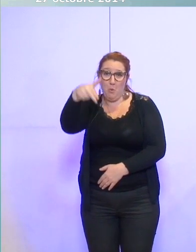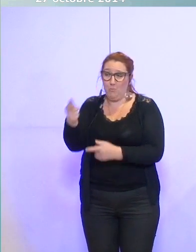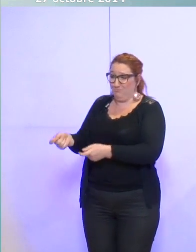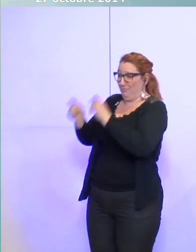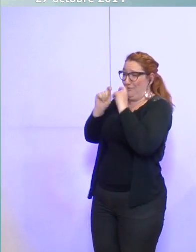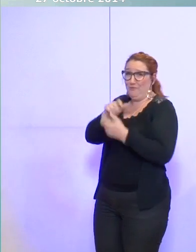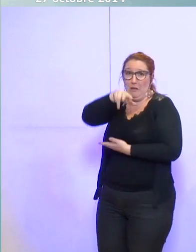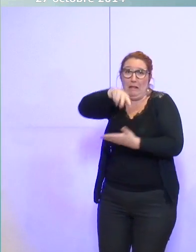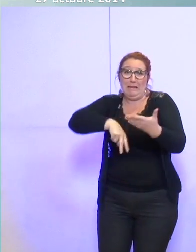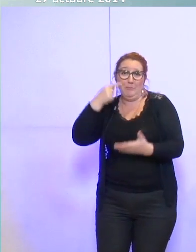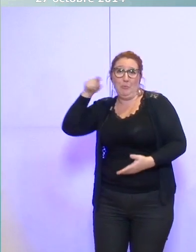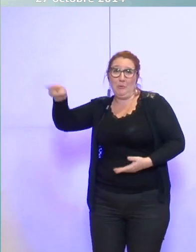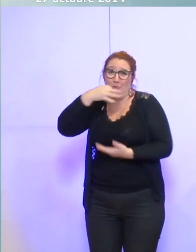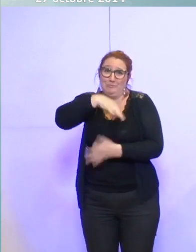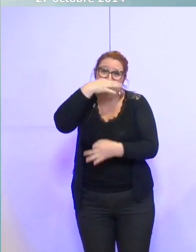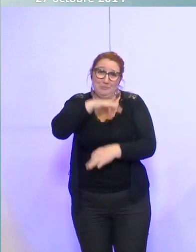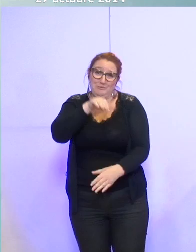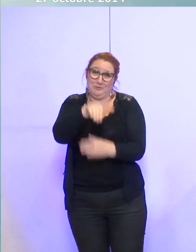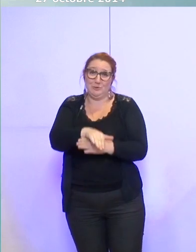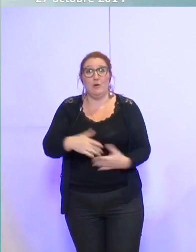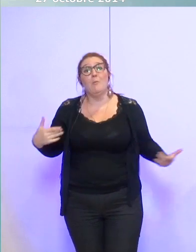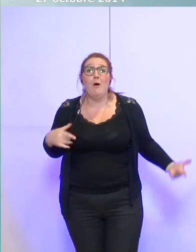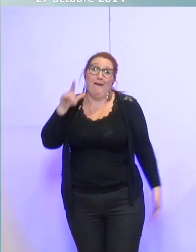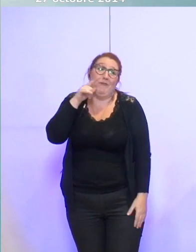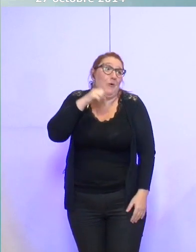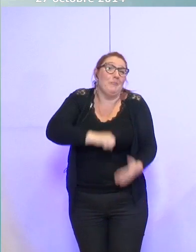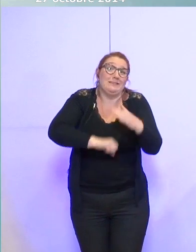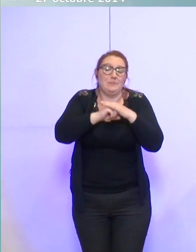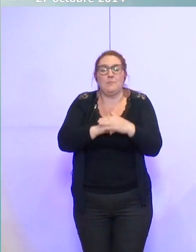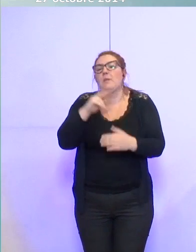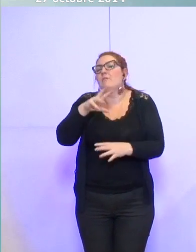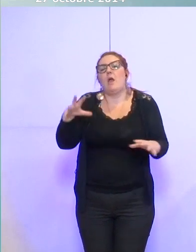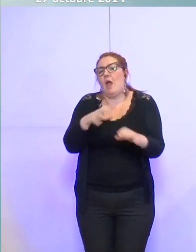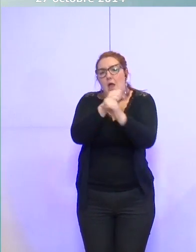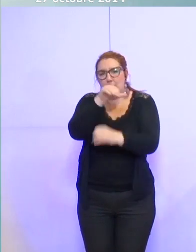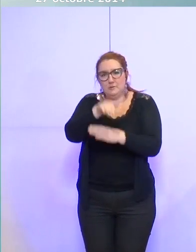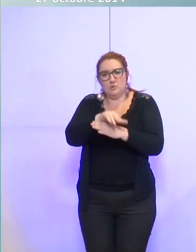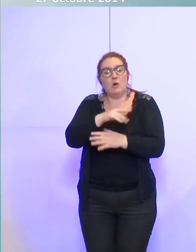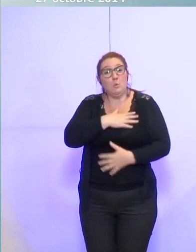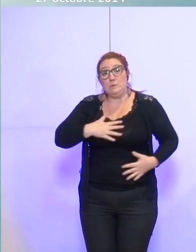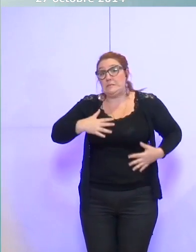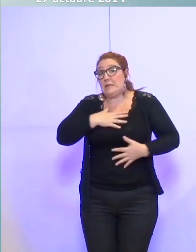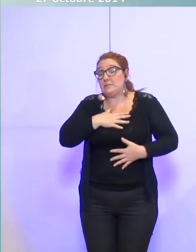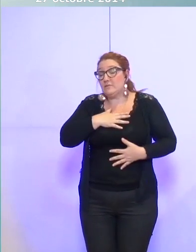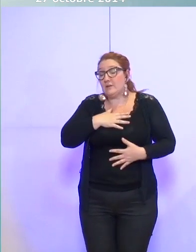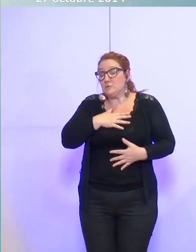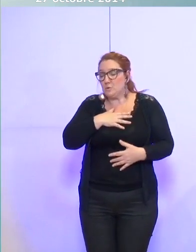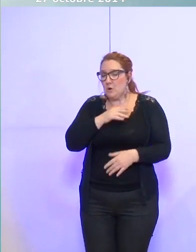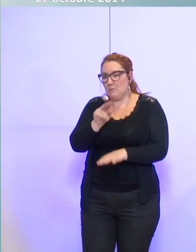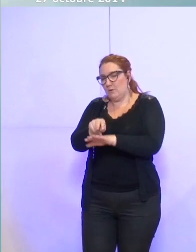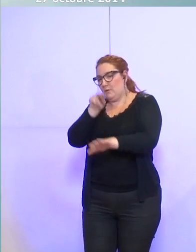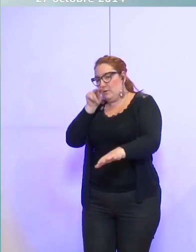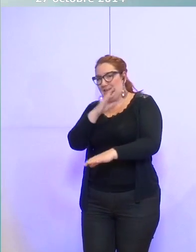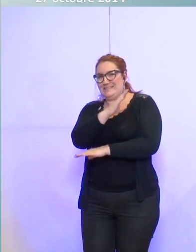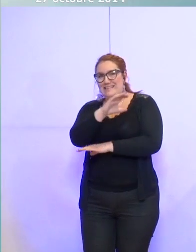Et ce sera très rapide, Madame Capdepont, Monsieur Malbet, d'abord pour vous dire notre satisfaction de voir que l'expérimentation qui avait été mise en œuvre avec le CCAS et la